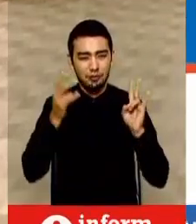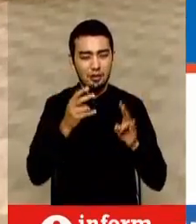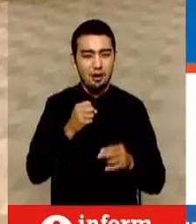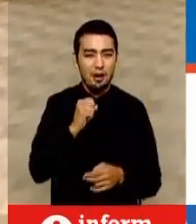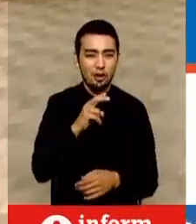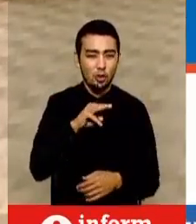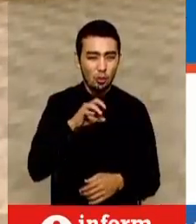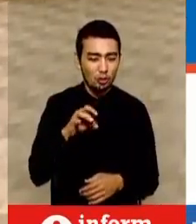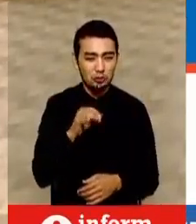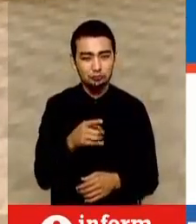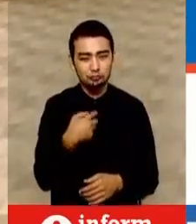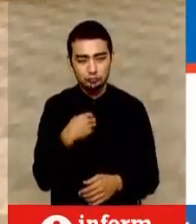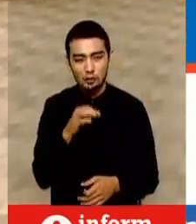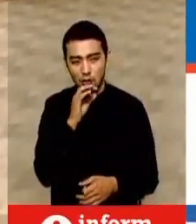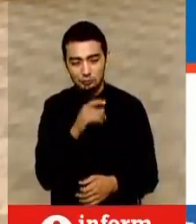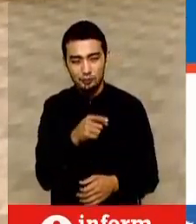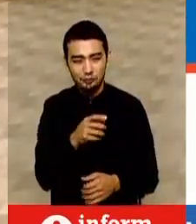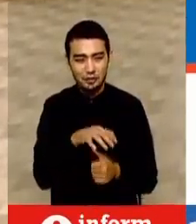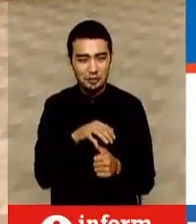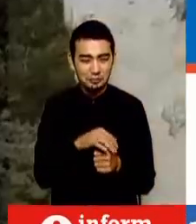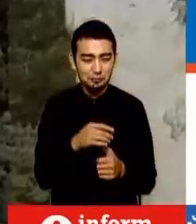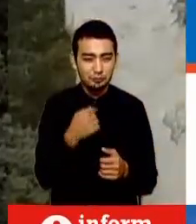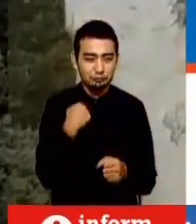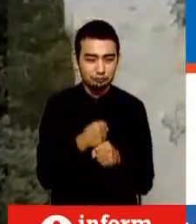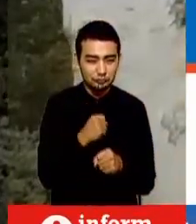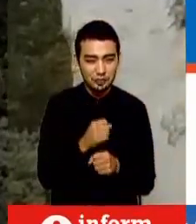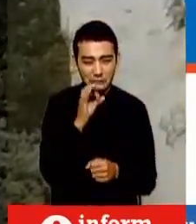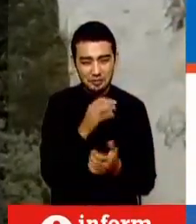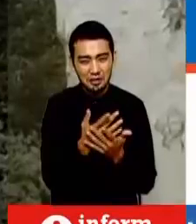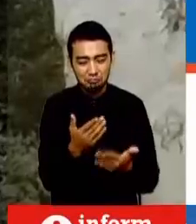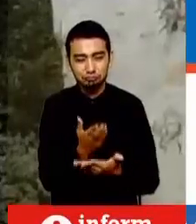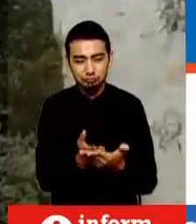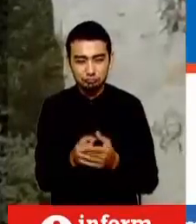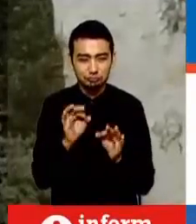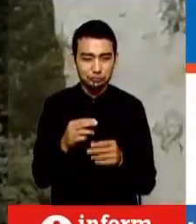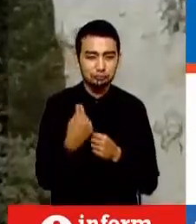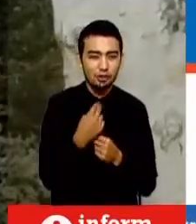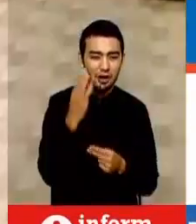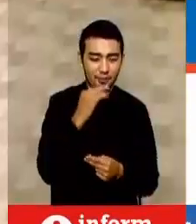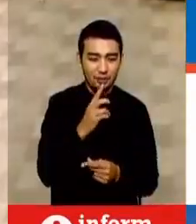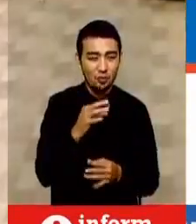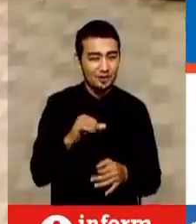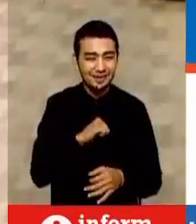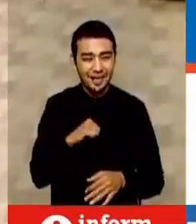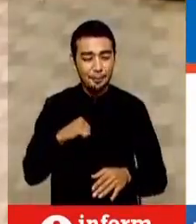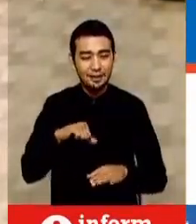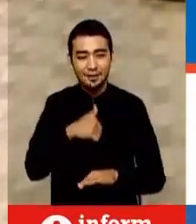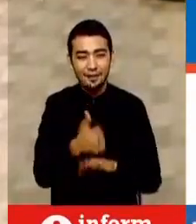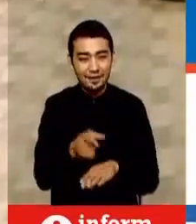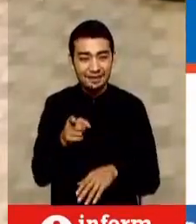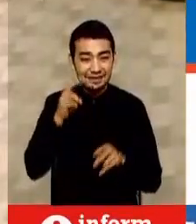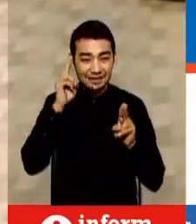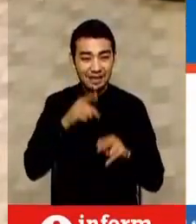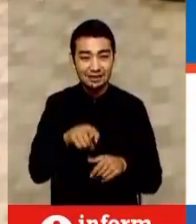актеров, они используют этот микродозинг, рекомендуют его. Самое главное, вот ты не знаешь